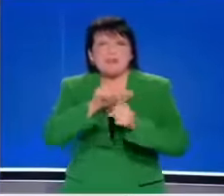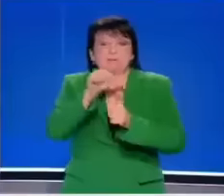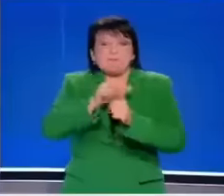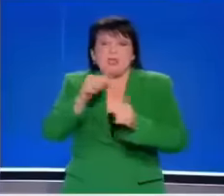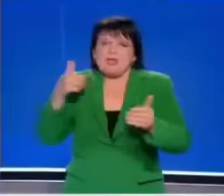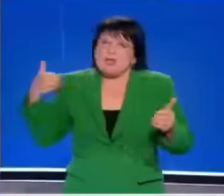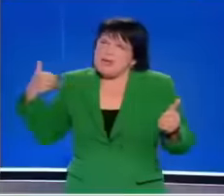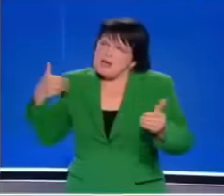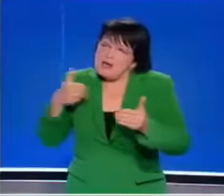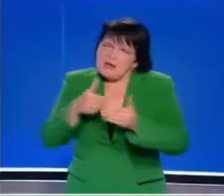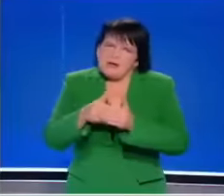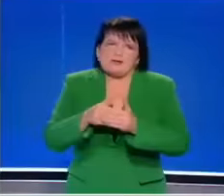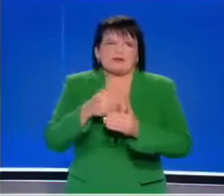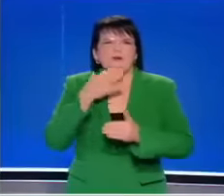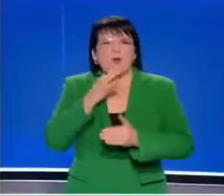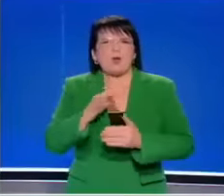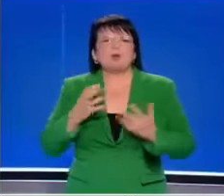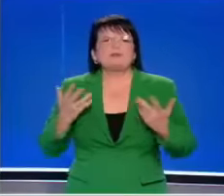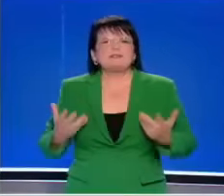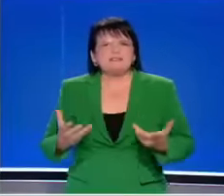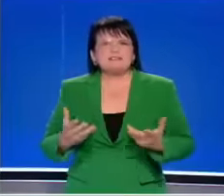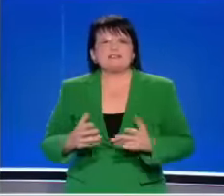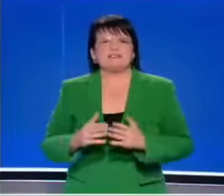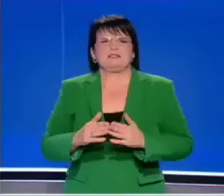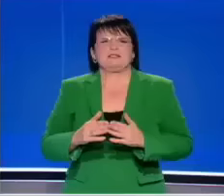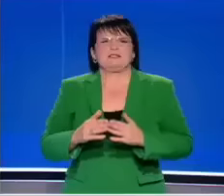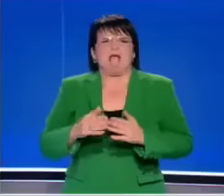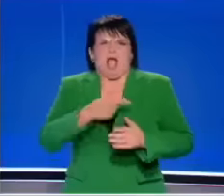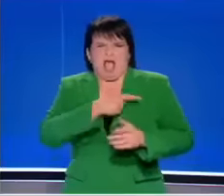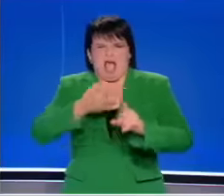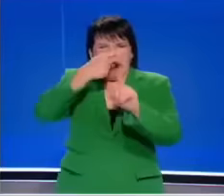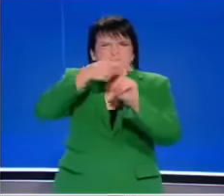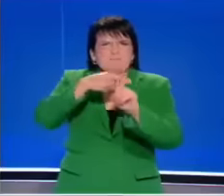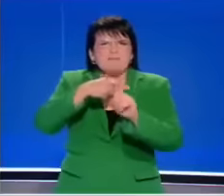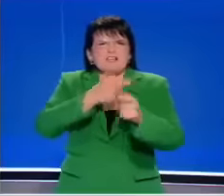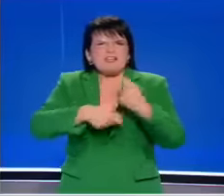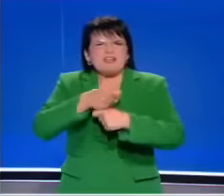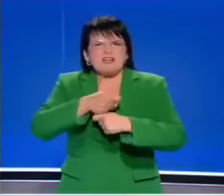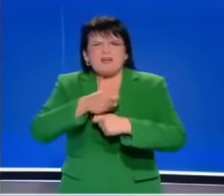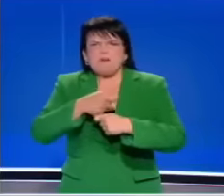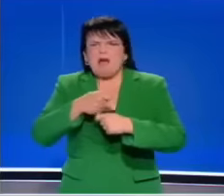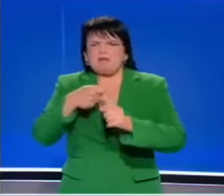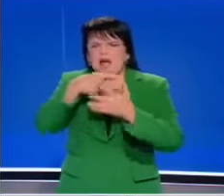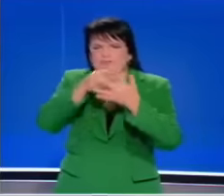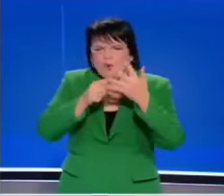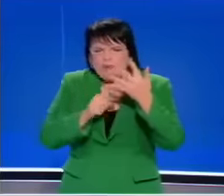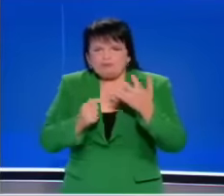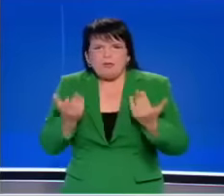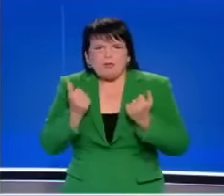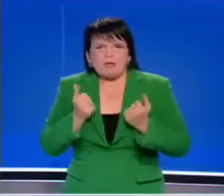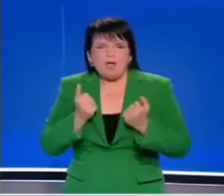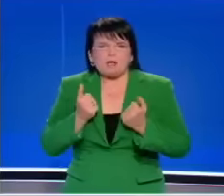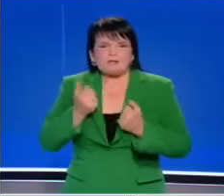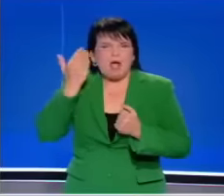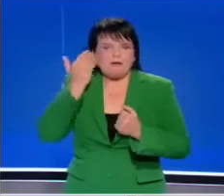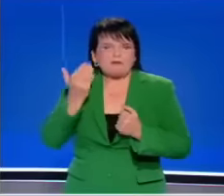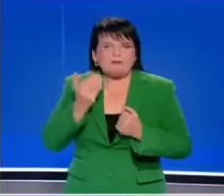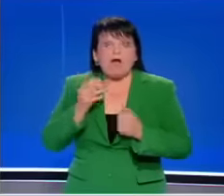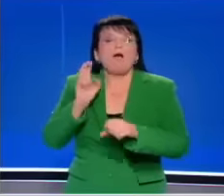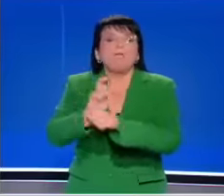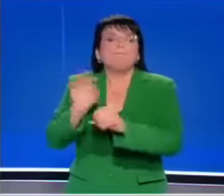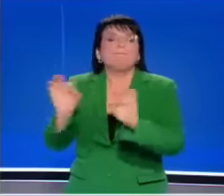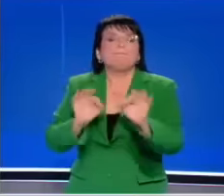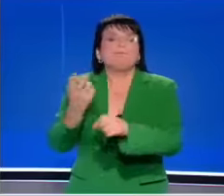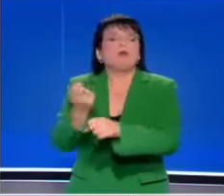ολόκληρους ακ pressing διότι δεν έχουν επιχειρήματα για τα προβλήματα του κόσμου τους ρωτάς για την ακρίβεια πόθεν σχες τους